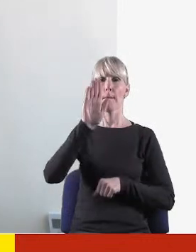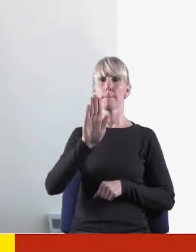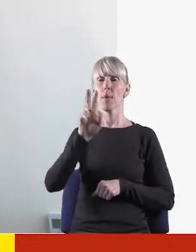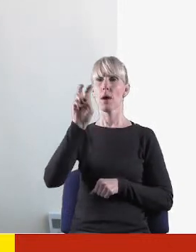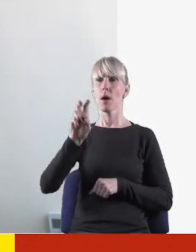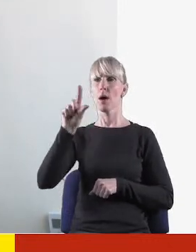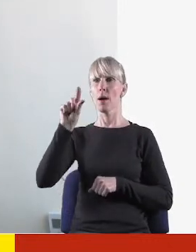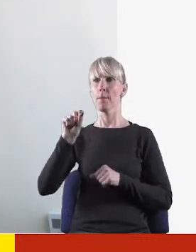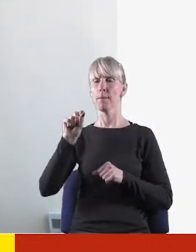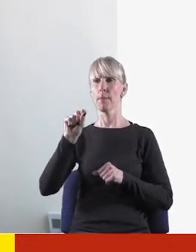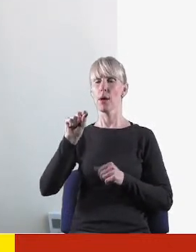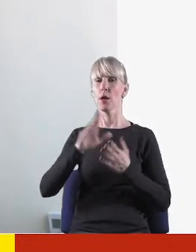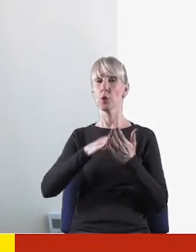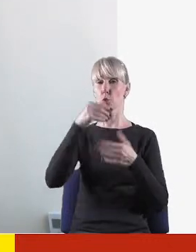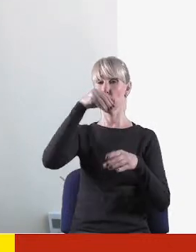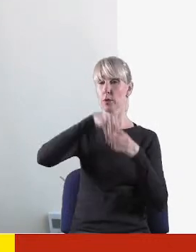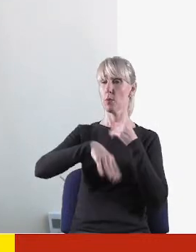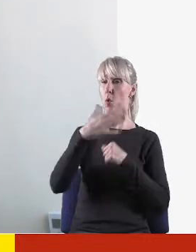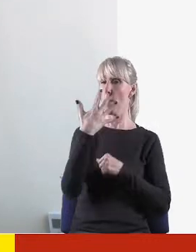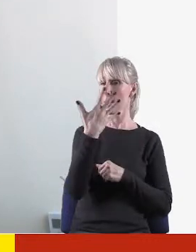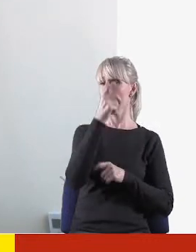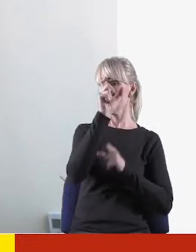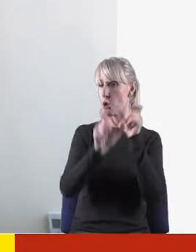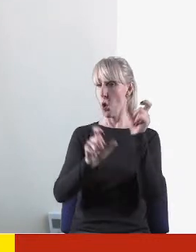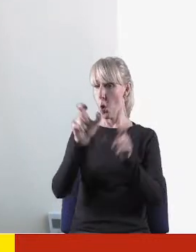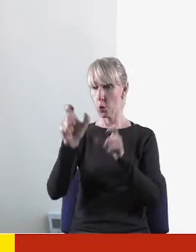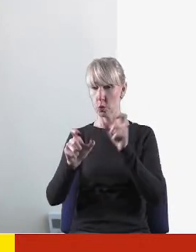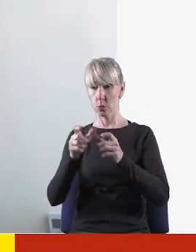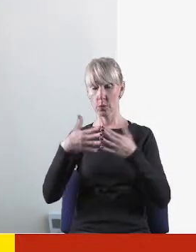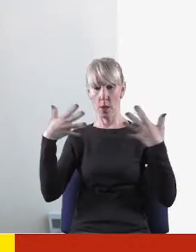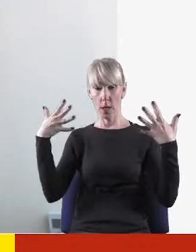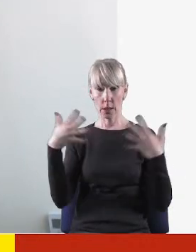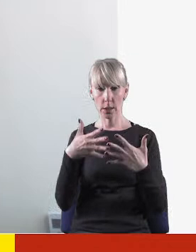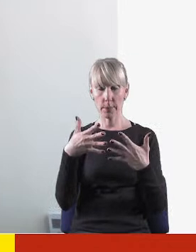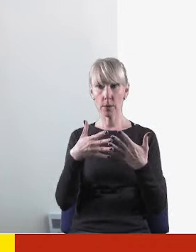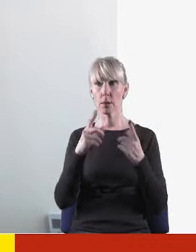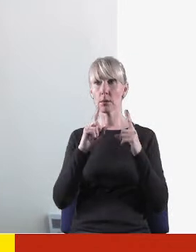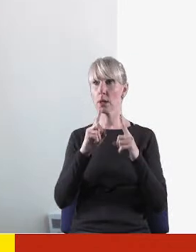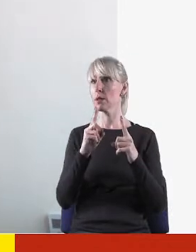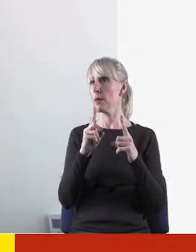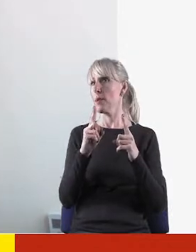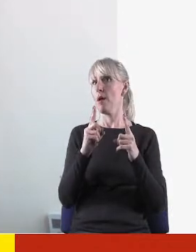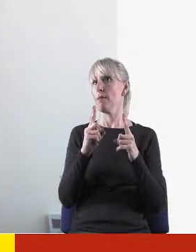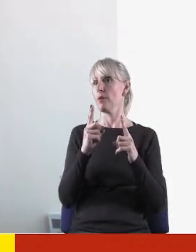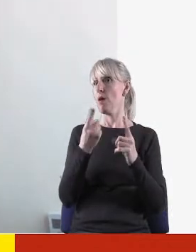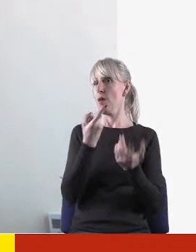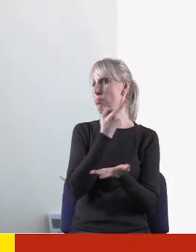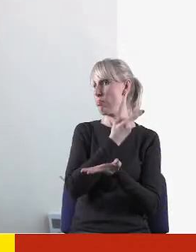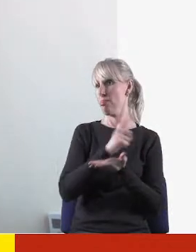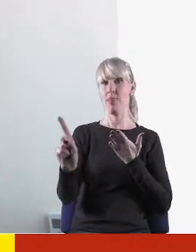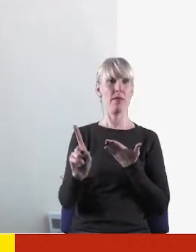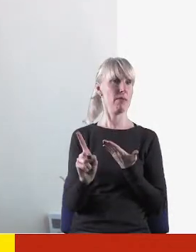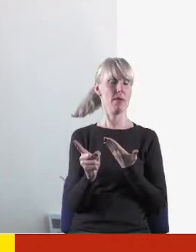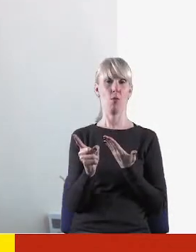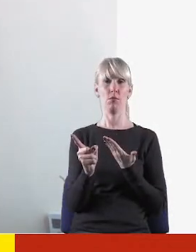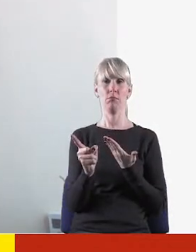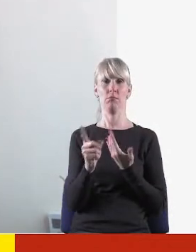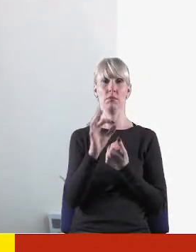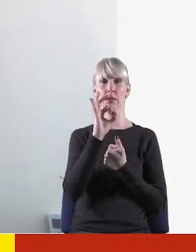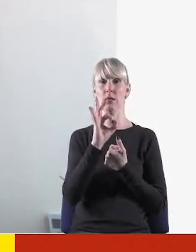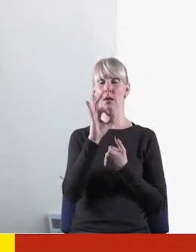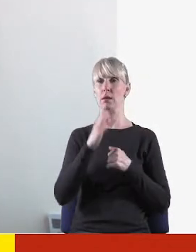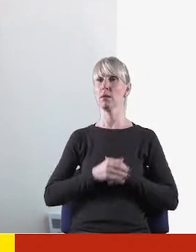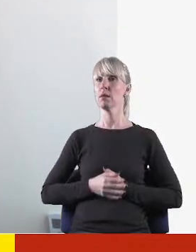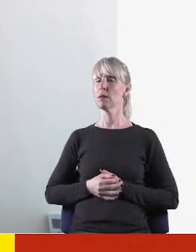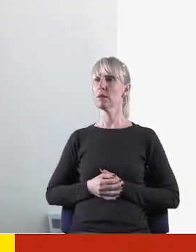5 osób przystąpiło do tego egzaminu. Niestety nikt go nie zdał. Myślę, że tutaj nie